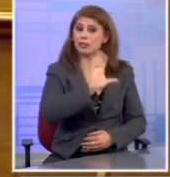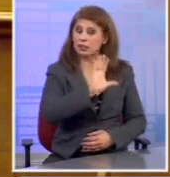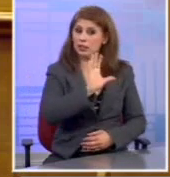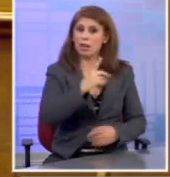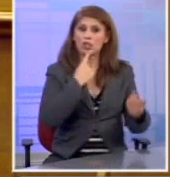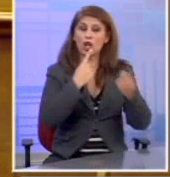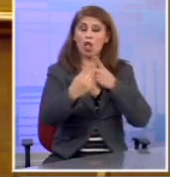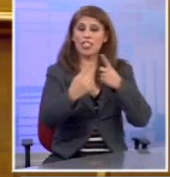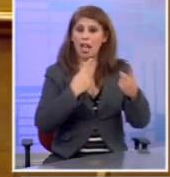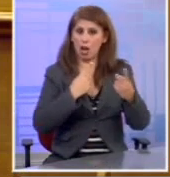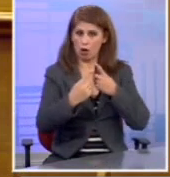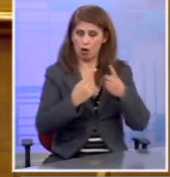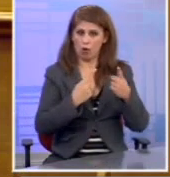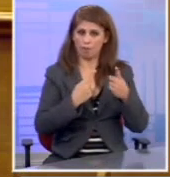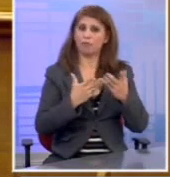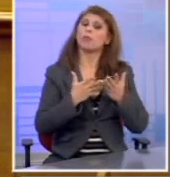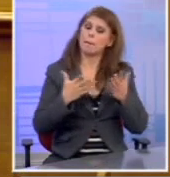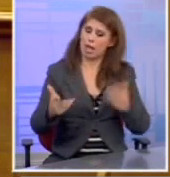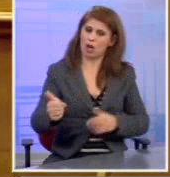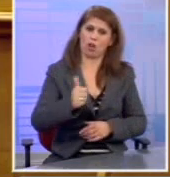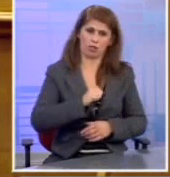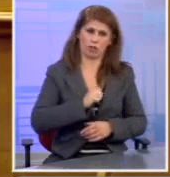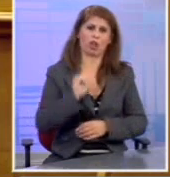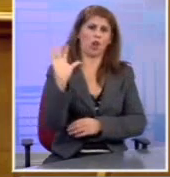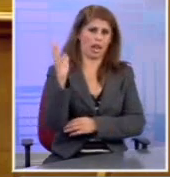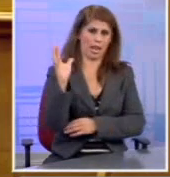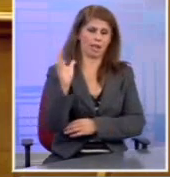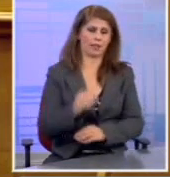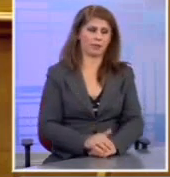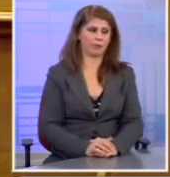σε τηλεοπτικό διάλογο σε μεγάλο ιδιωτικό τηλεοπτικό σταθμό